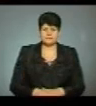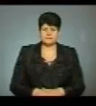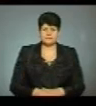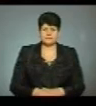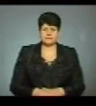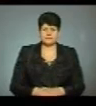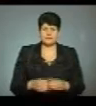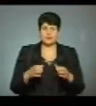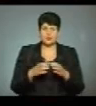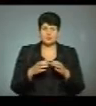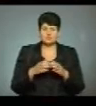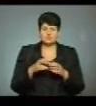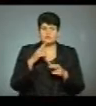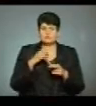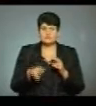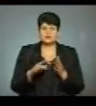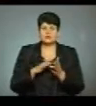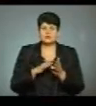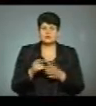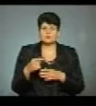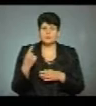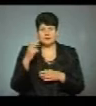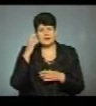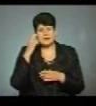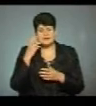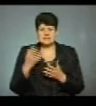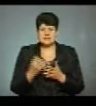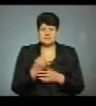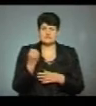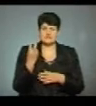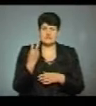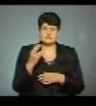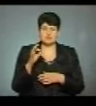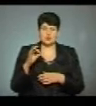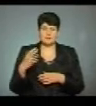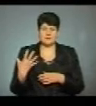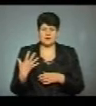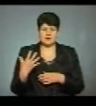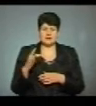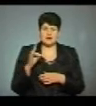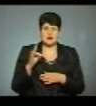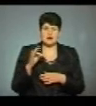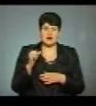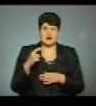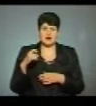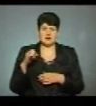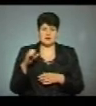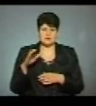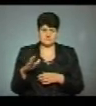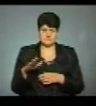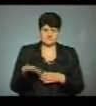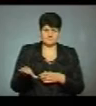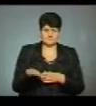Групу заблукалих у Карпатах туристів з Тернопільщини та Києва знайшли о 12:05 на Рахівщині. Про це повідомив начальник